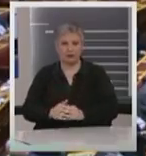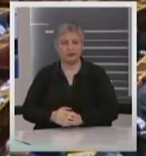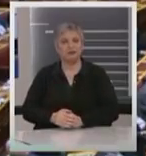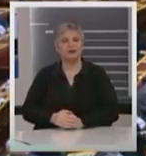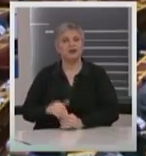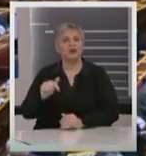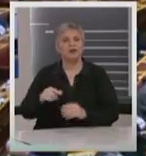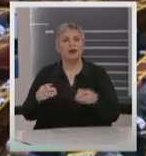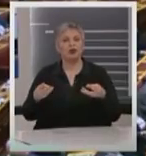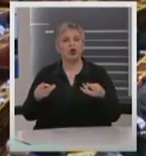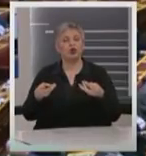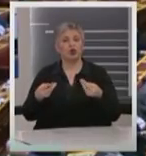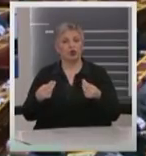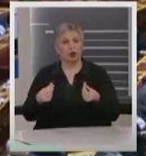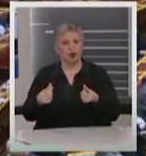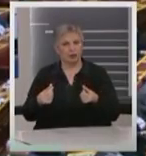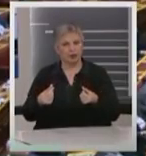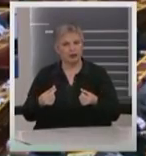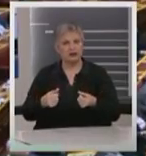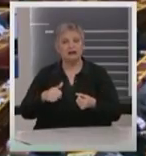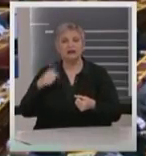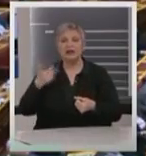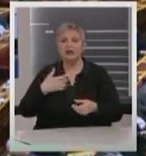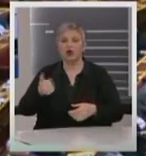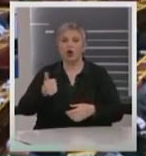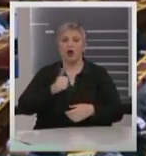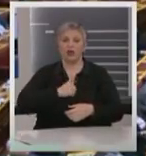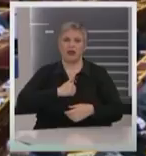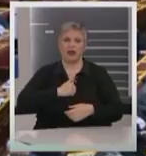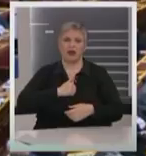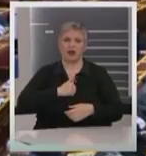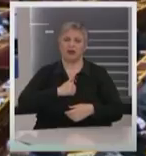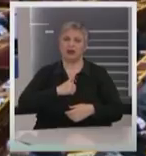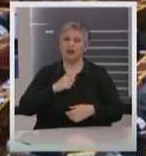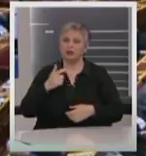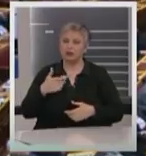Έτσι ώστε με κινητήρια δύναμη τον ιδιωτικό τομέα και με τη